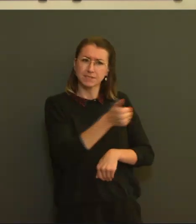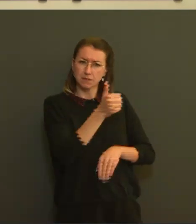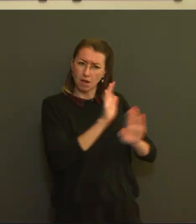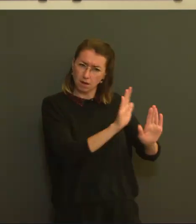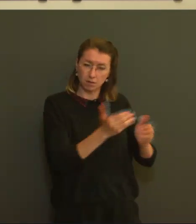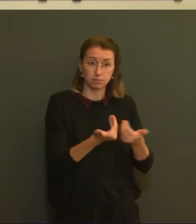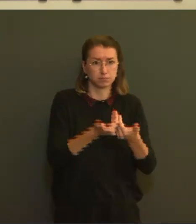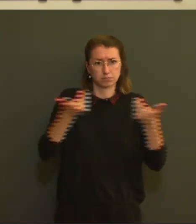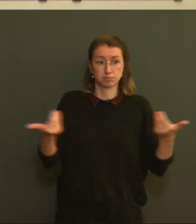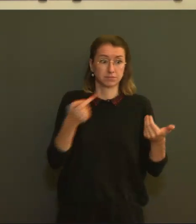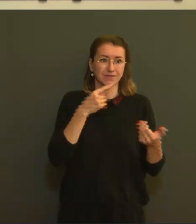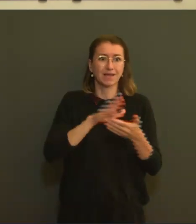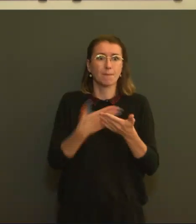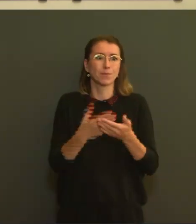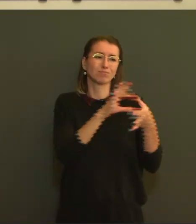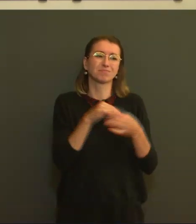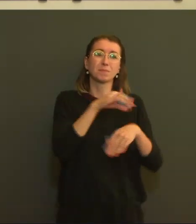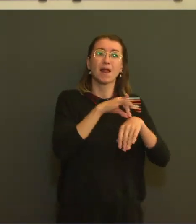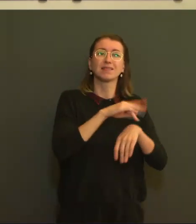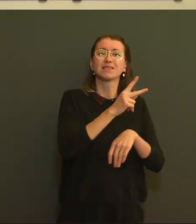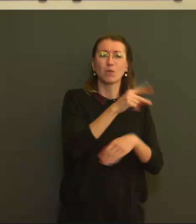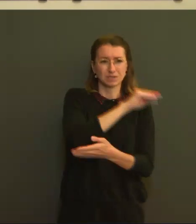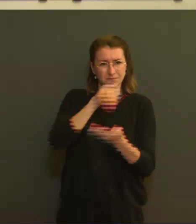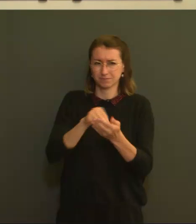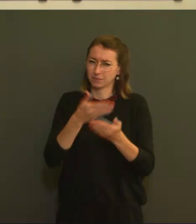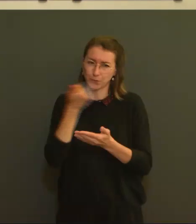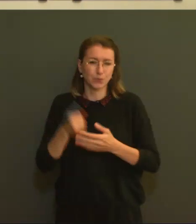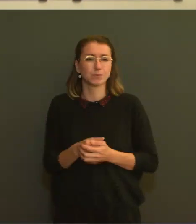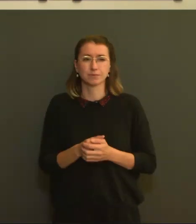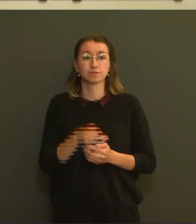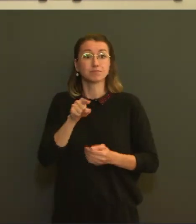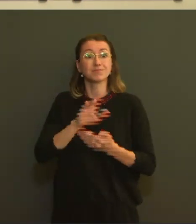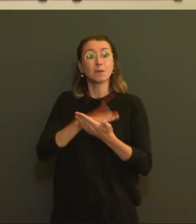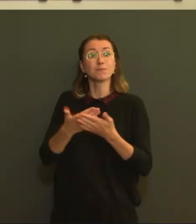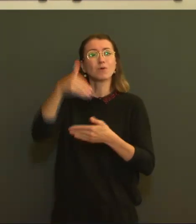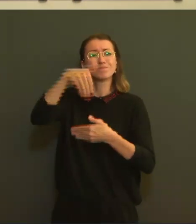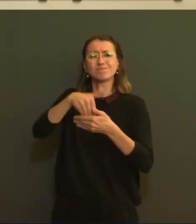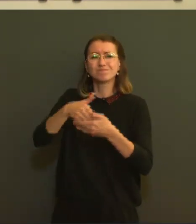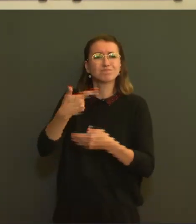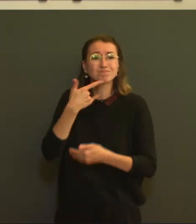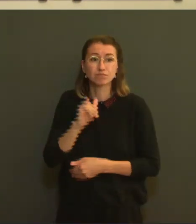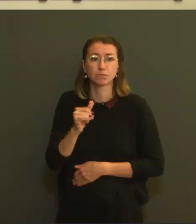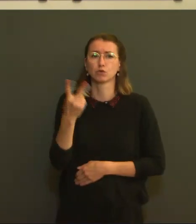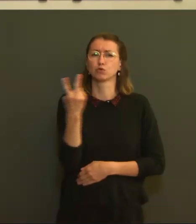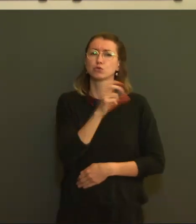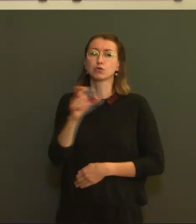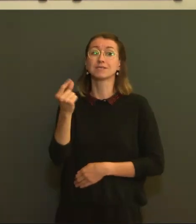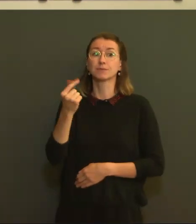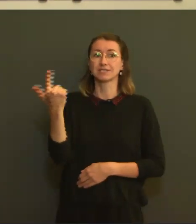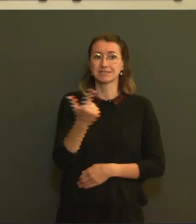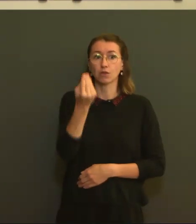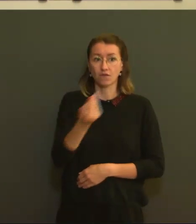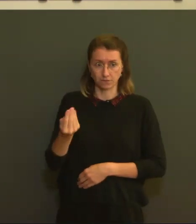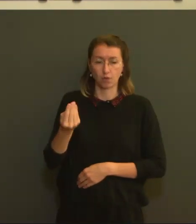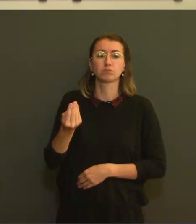Alors, le rapport reprend 267 enfants hospitalisés dans 56 hôpitaux, ce qui représente 1,6%